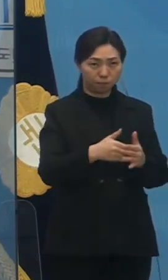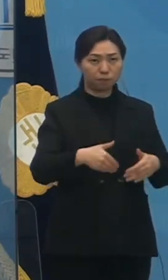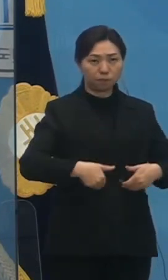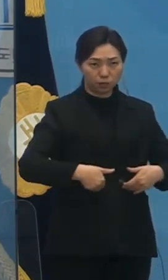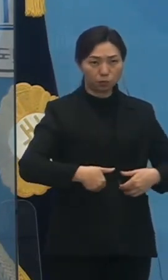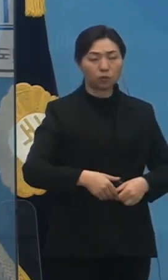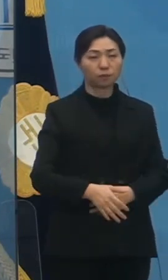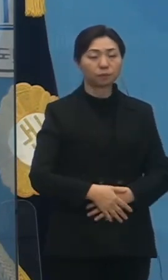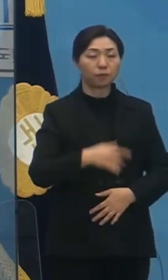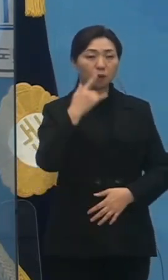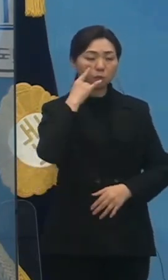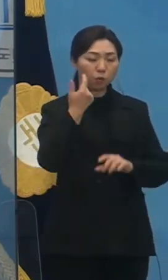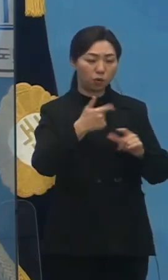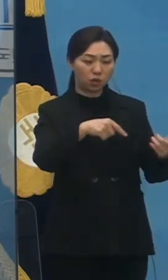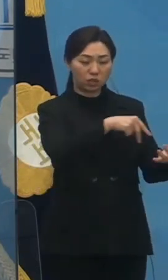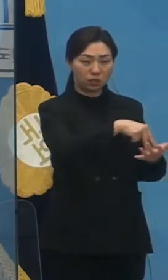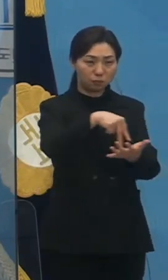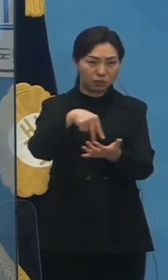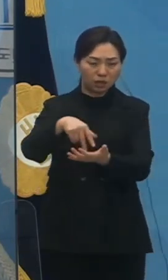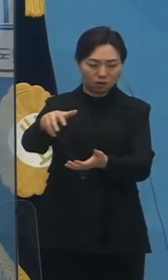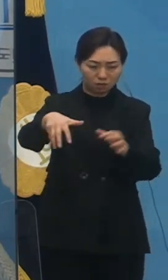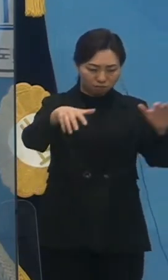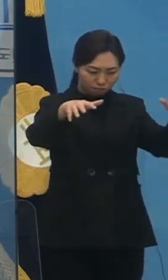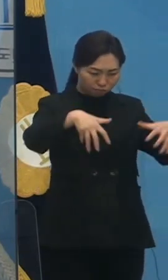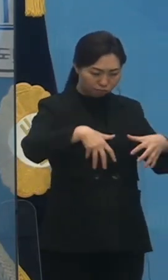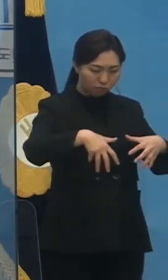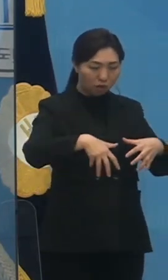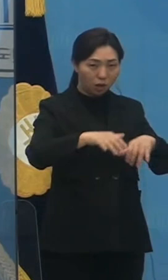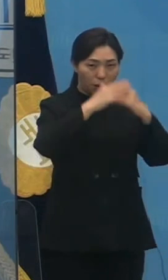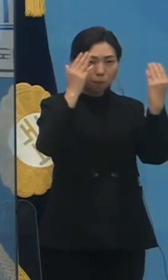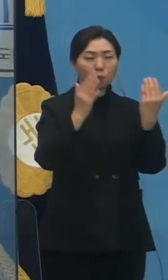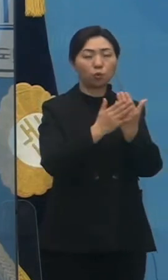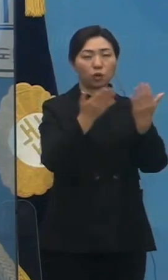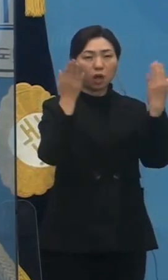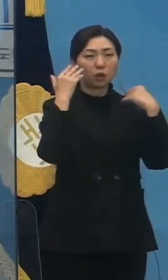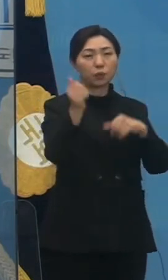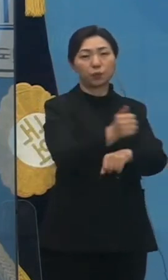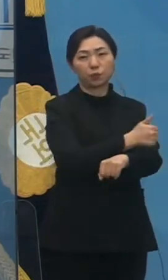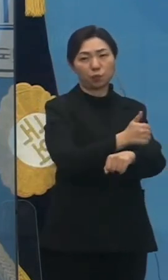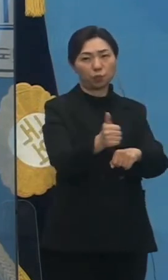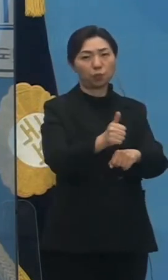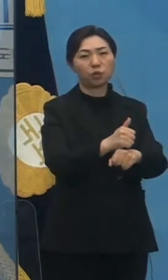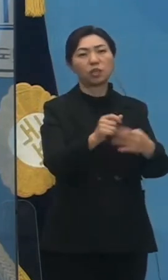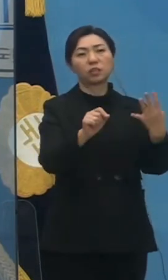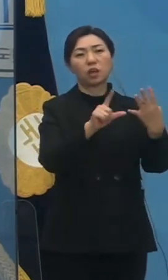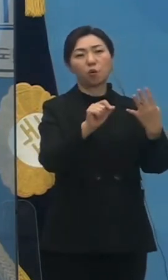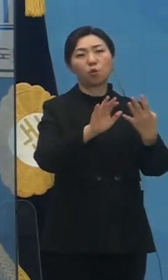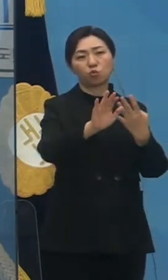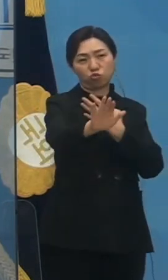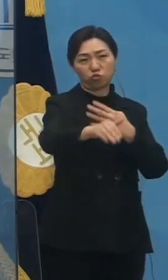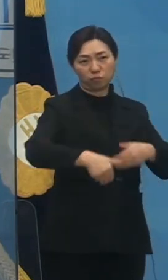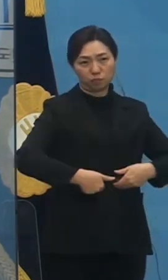의견을 담아서 전면 등교는 4월 이후로 이루어져야 합니다.